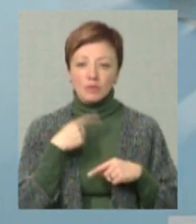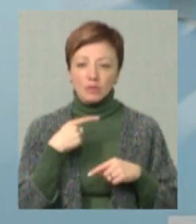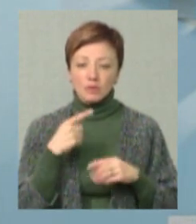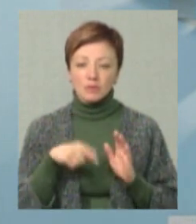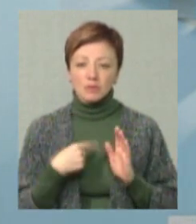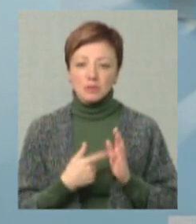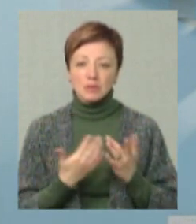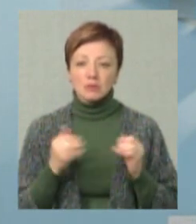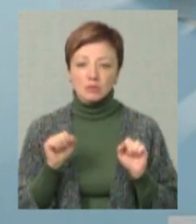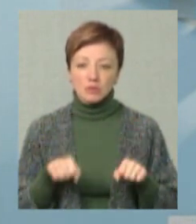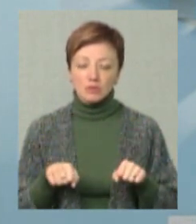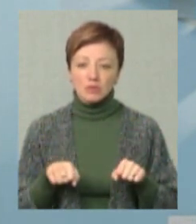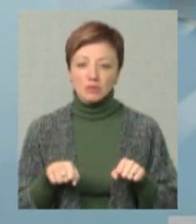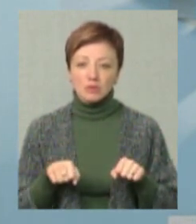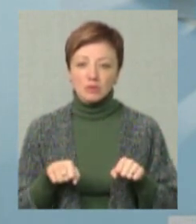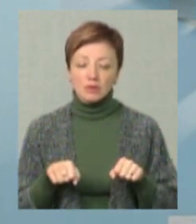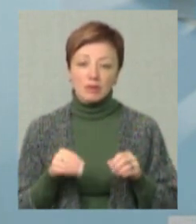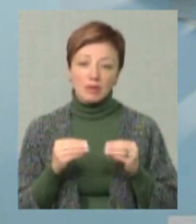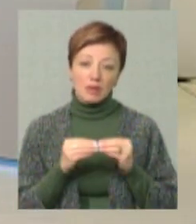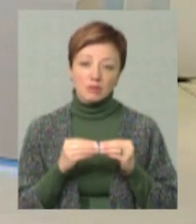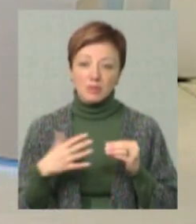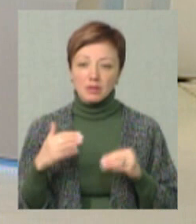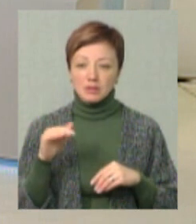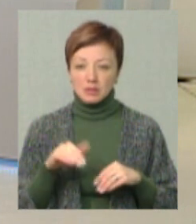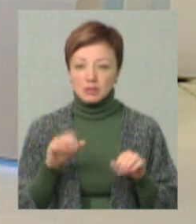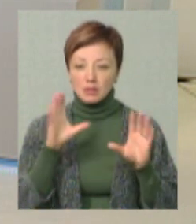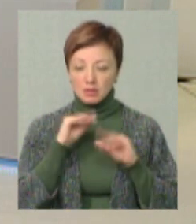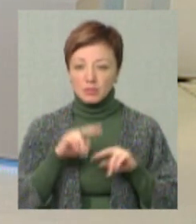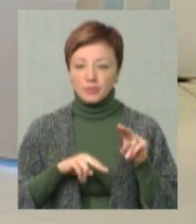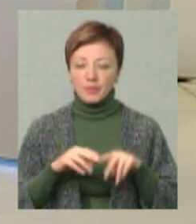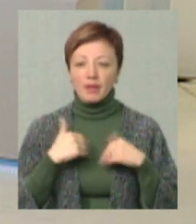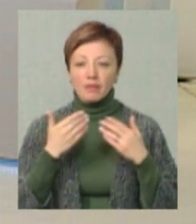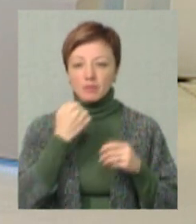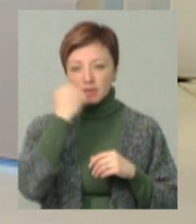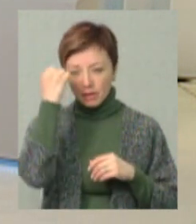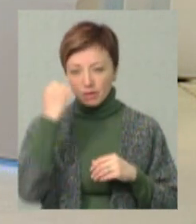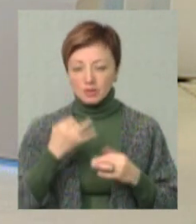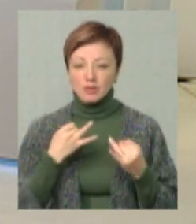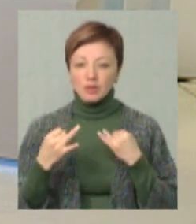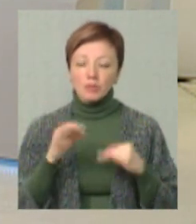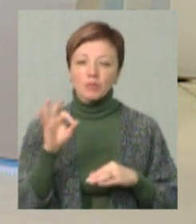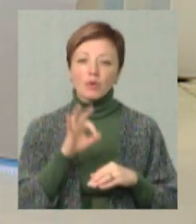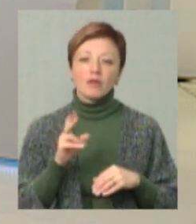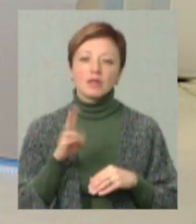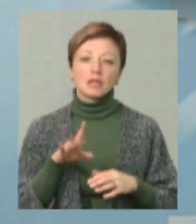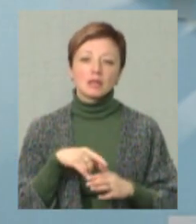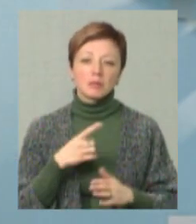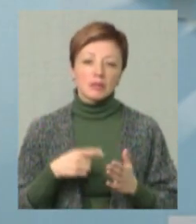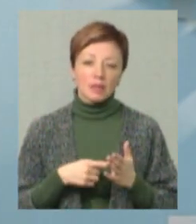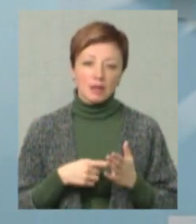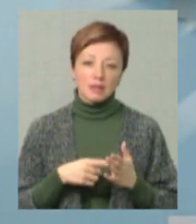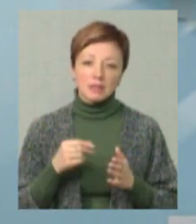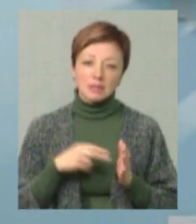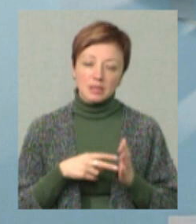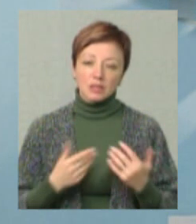зараз йде мова? Скільки зможна буде? Ну, я думаю, на 10-15 тисяч. Я вам дякую. Дякую вам. Про квартирне